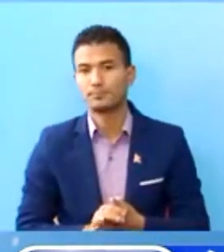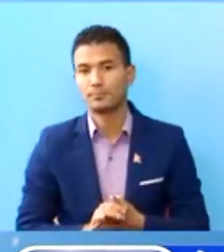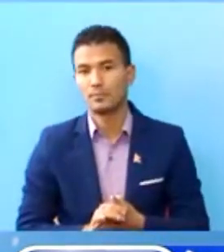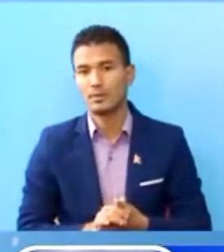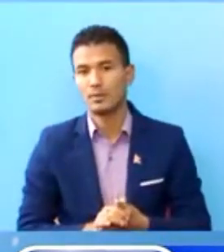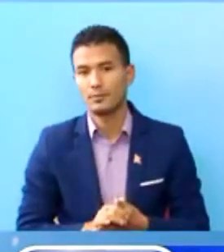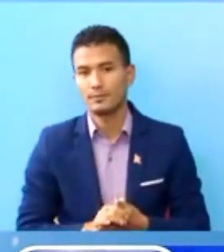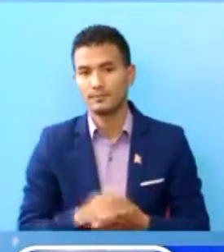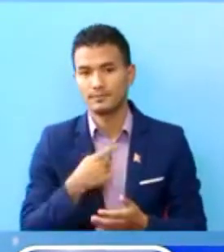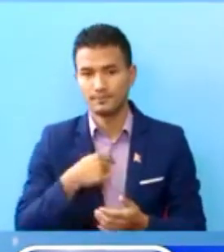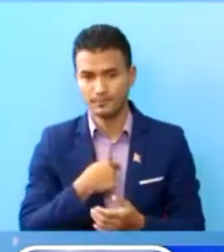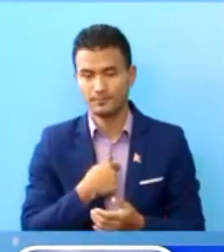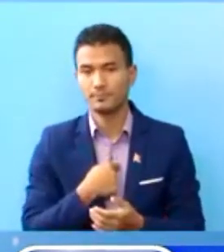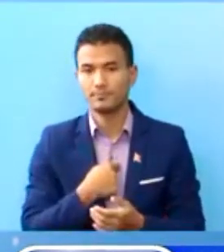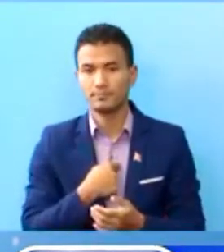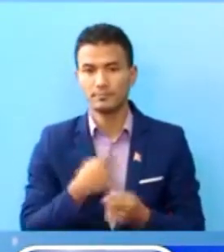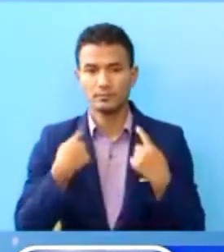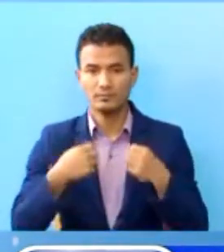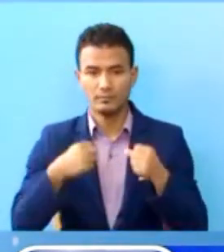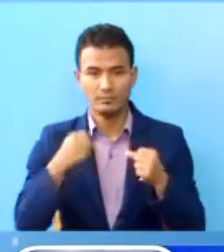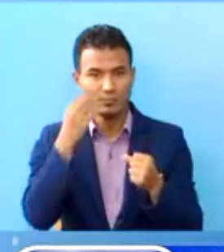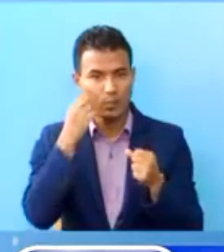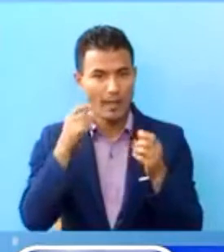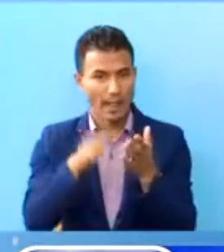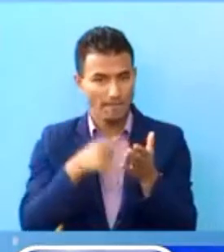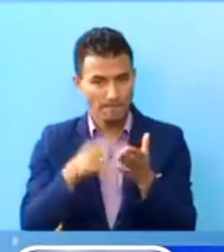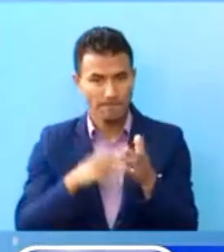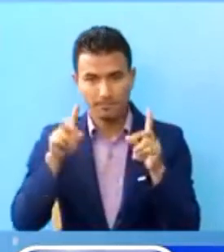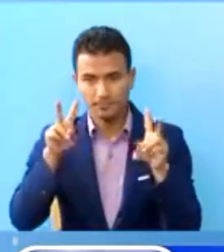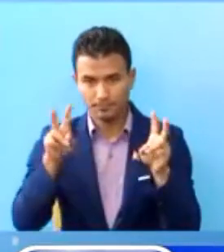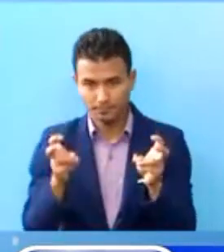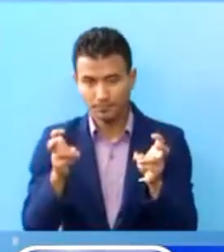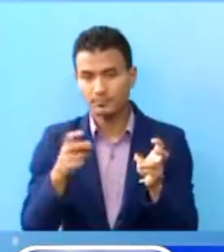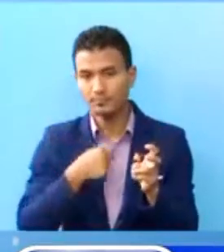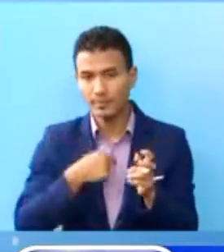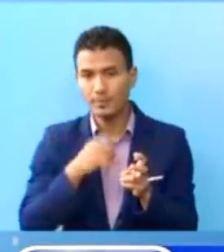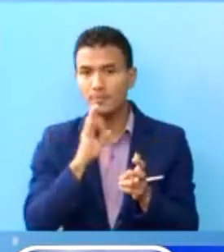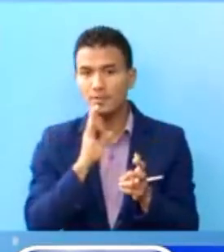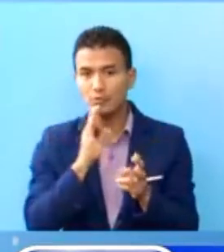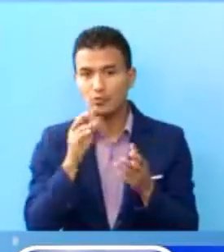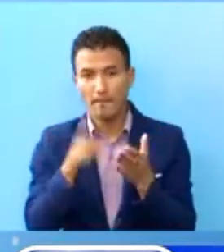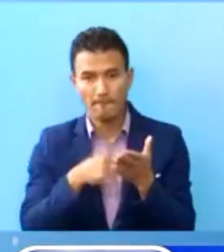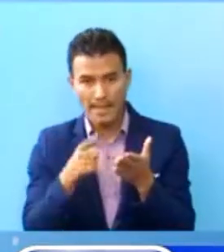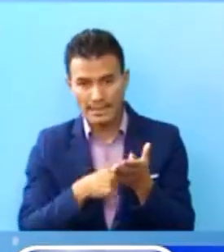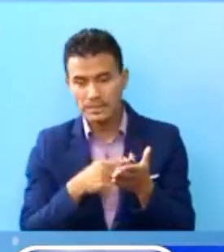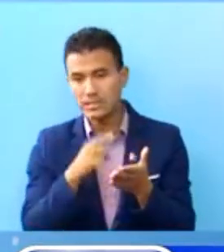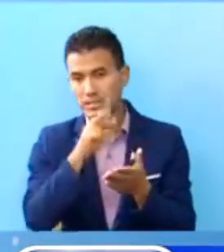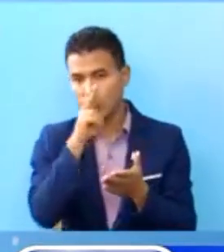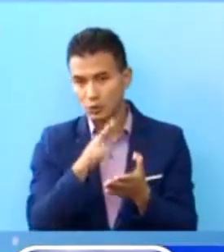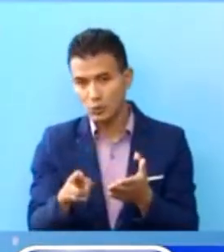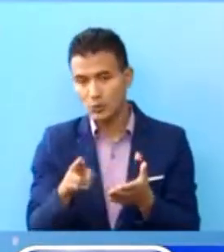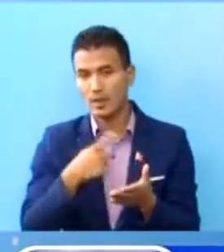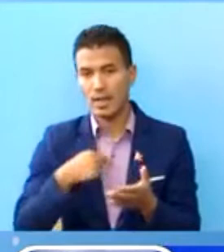र हाम्रो स्वास्थ्य मोबाइल एप्लिकेसन, हाम्रो फेसबुक पेज र